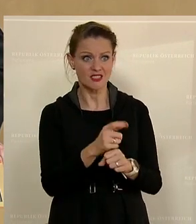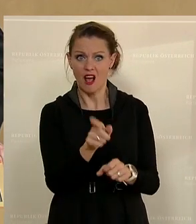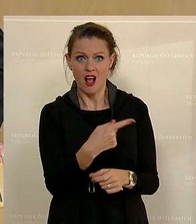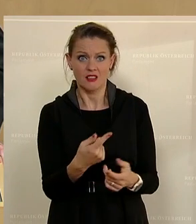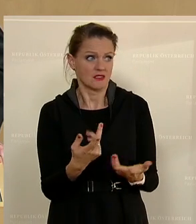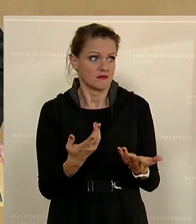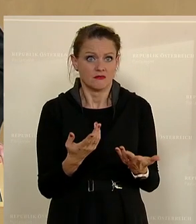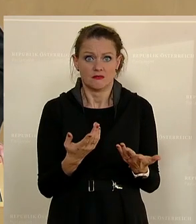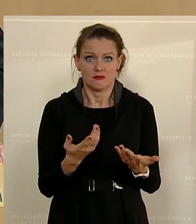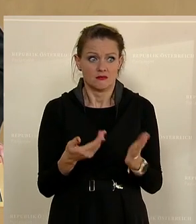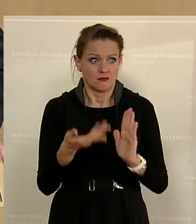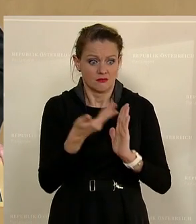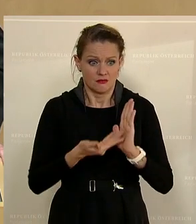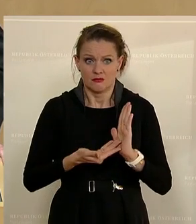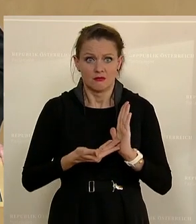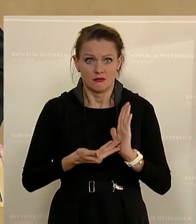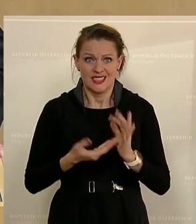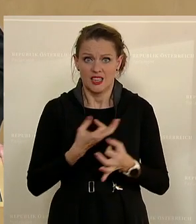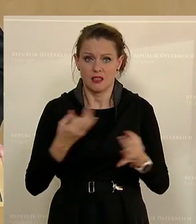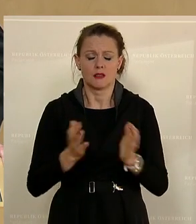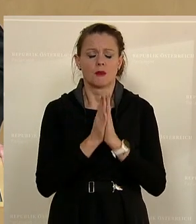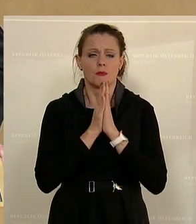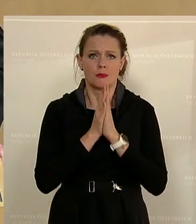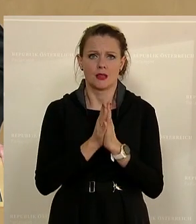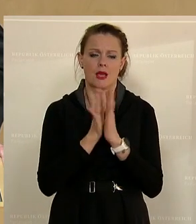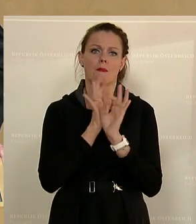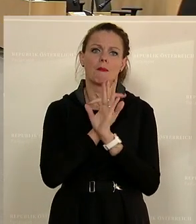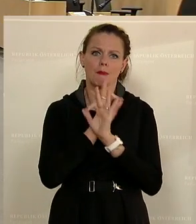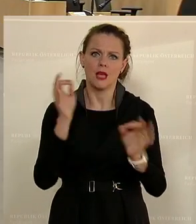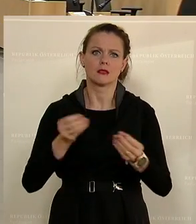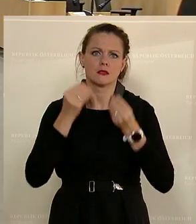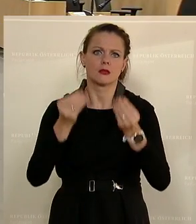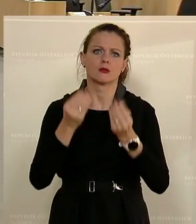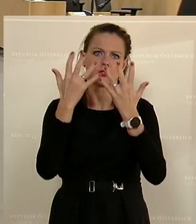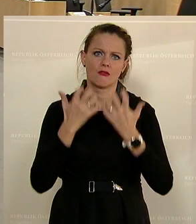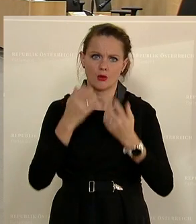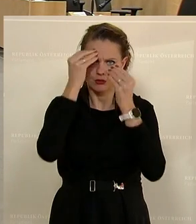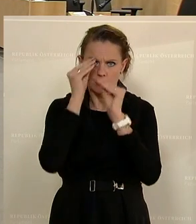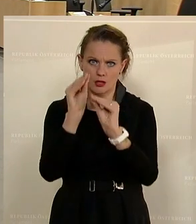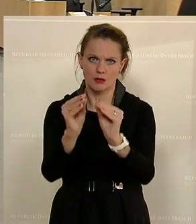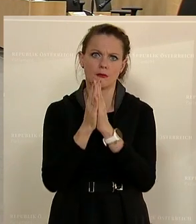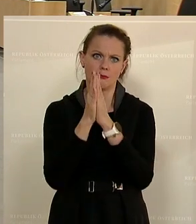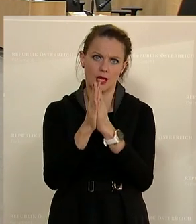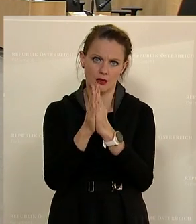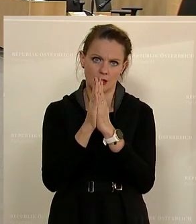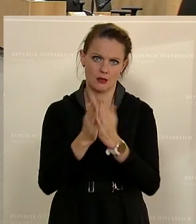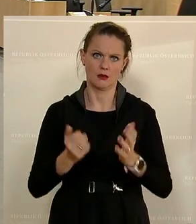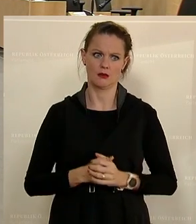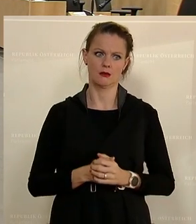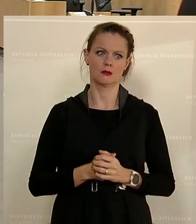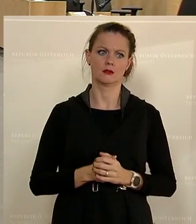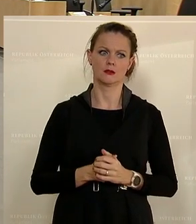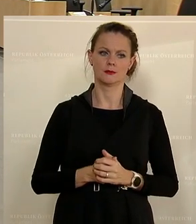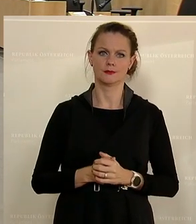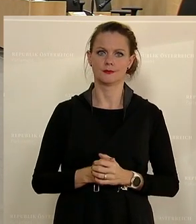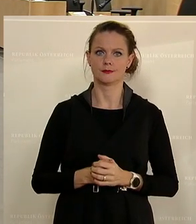nicht mehr rechtfertigt. Also richten Sie ihm bitte unsere besten Grüße und besten Wünsche aus, dort, wo auch immer er jetzt